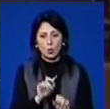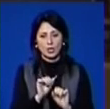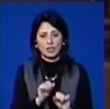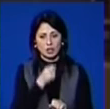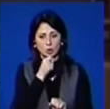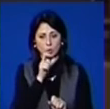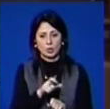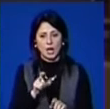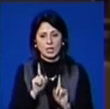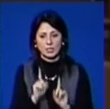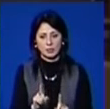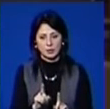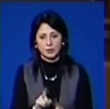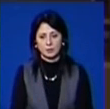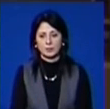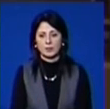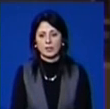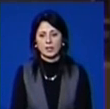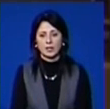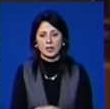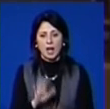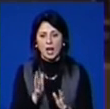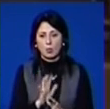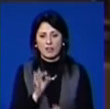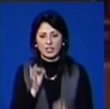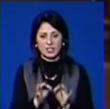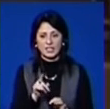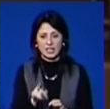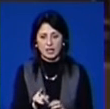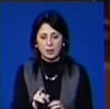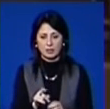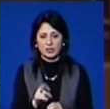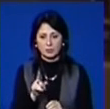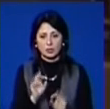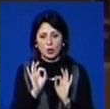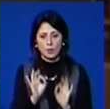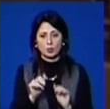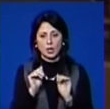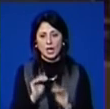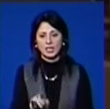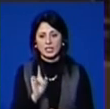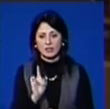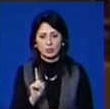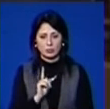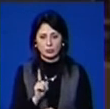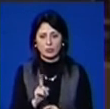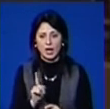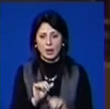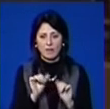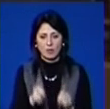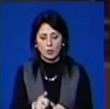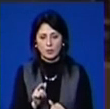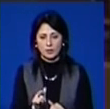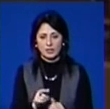დავიცავთ ჟურნალისტებიც, რა თქმა უნდა, და არ მოახდენ სასამართლოზე მის ობიექტური გადაწყვეტილებაზე რაიმე